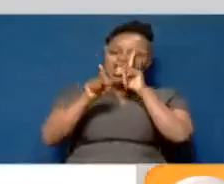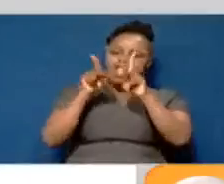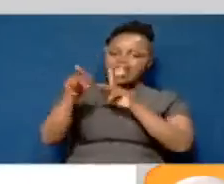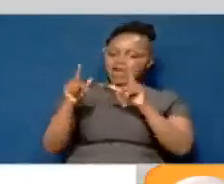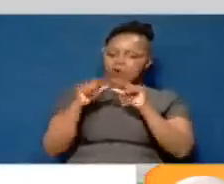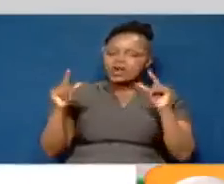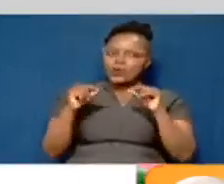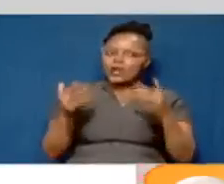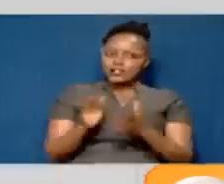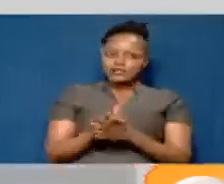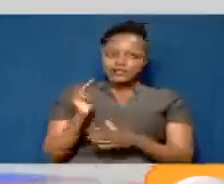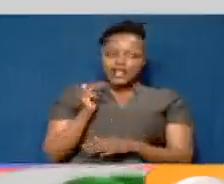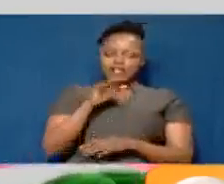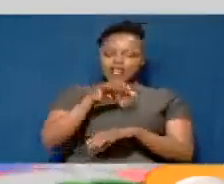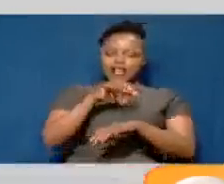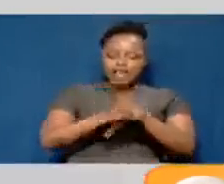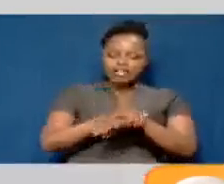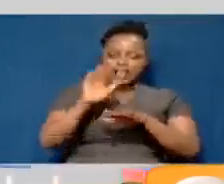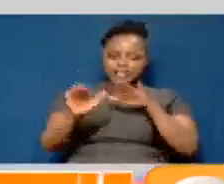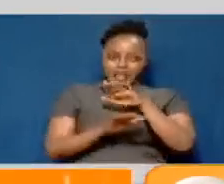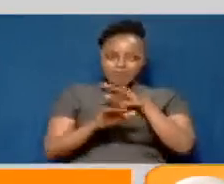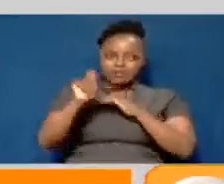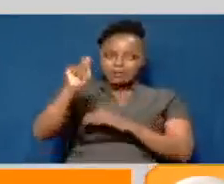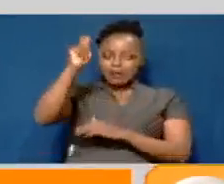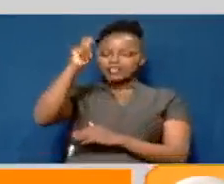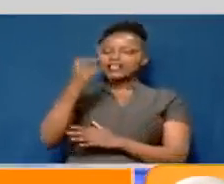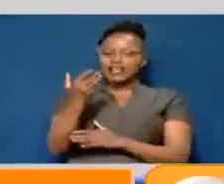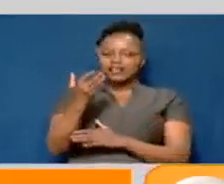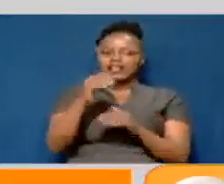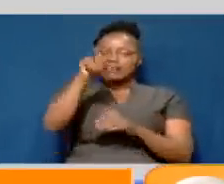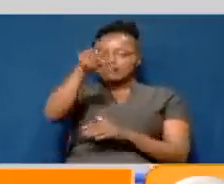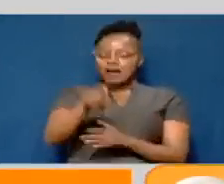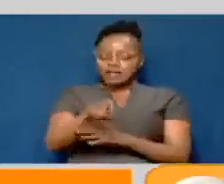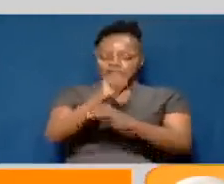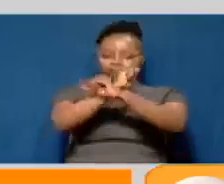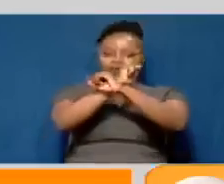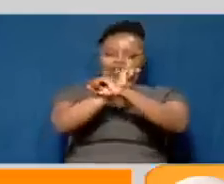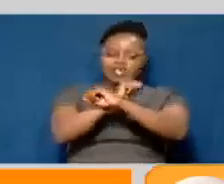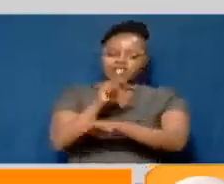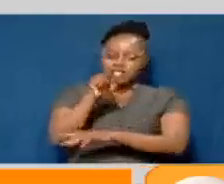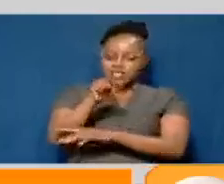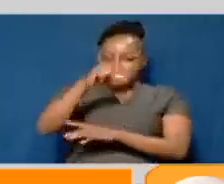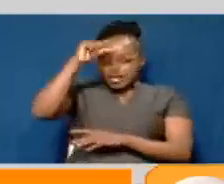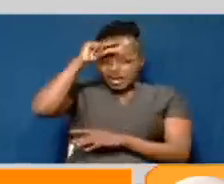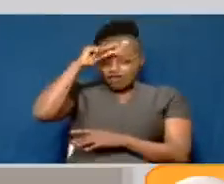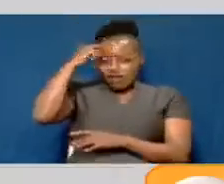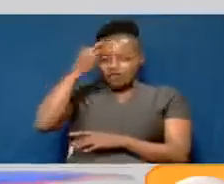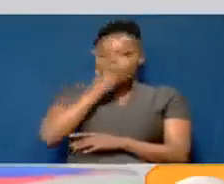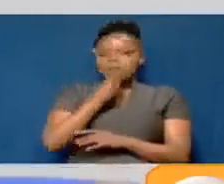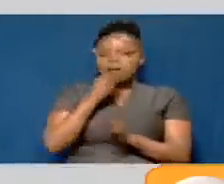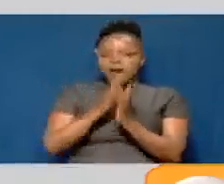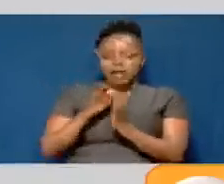maneno. Tumepata deputy president na lazima tulinde hiyo serikali ya baba na